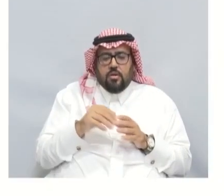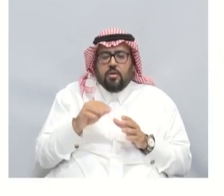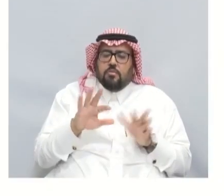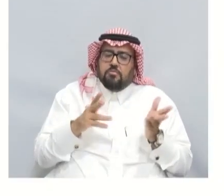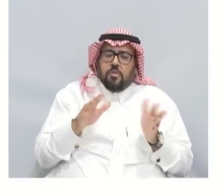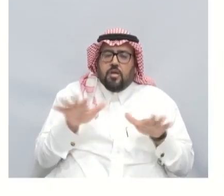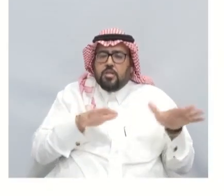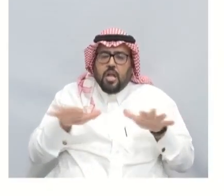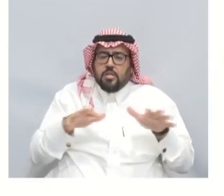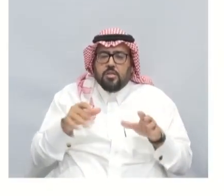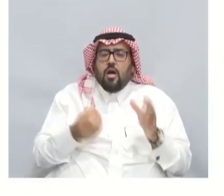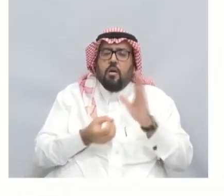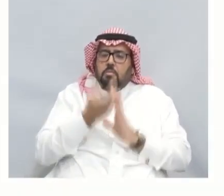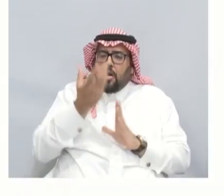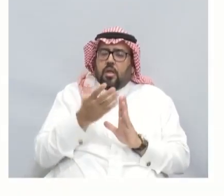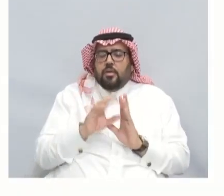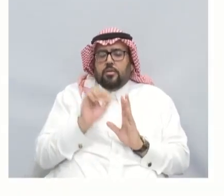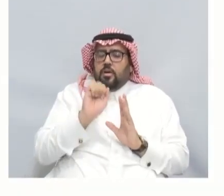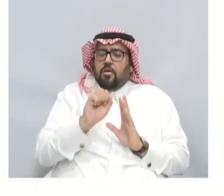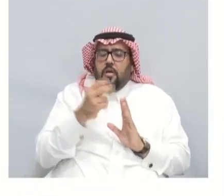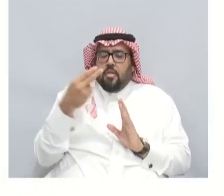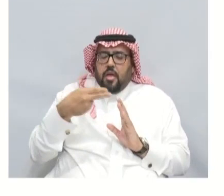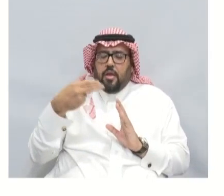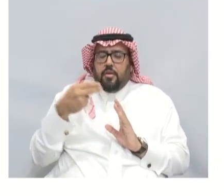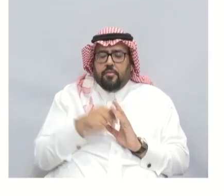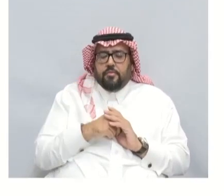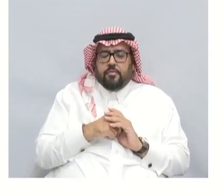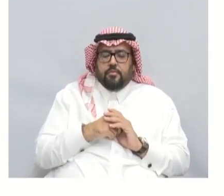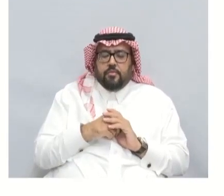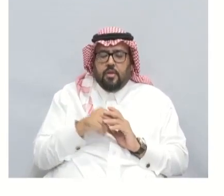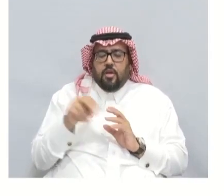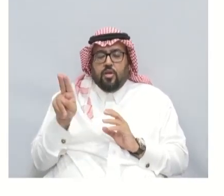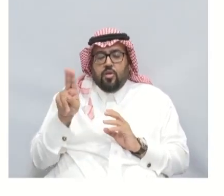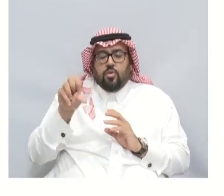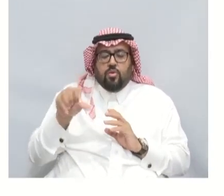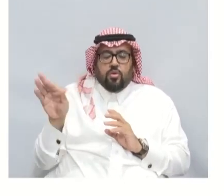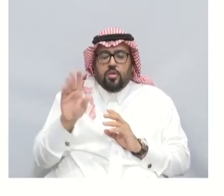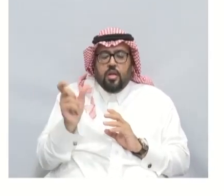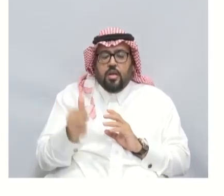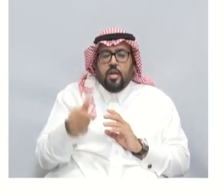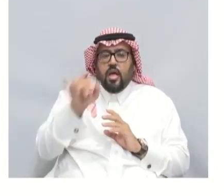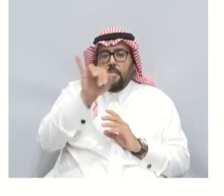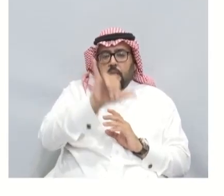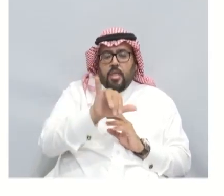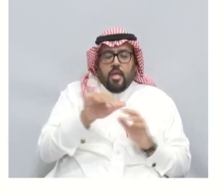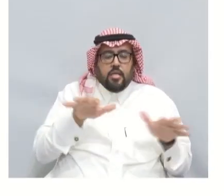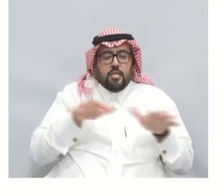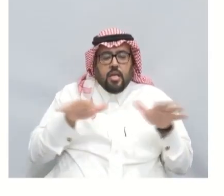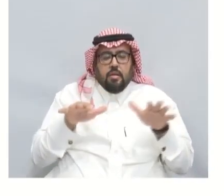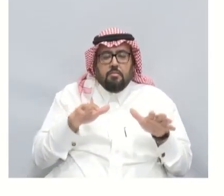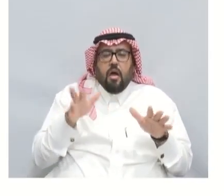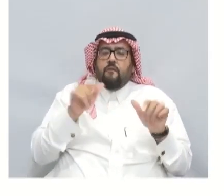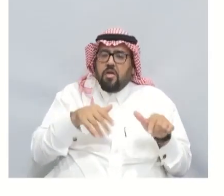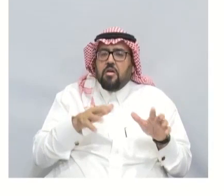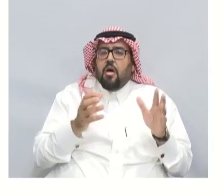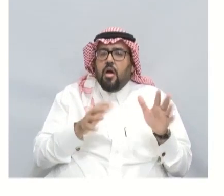بالزلازل وبالبراكين، حفر ماذا؟ الانهدام. التسونامي تعرفنا عليه في الزلازل، ولكن من الممكن